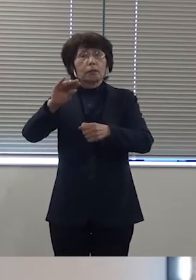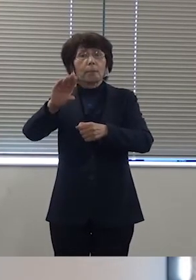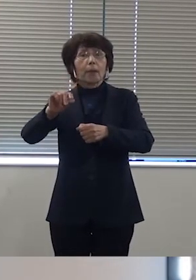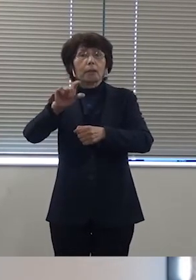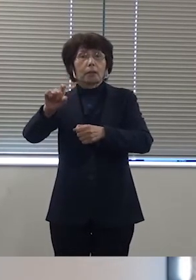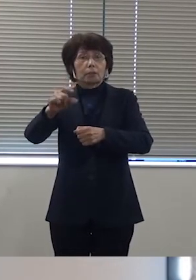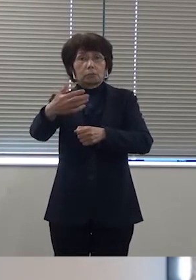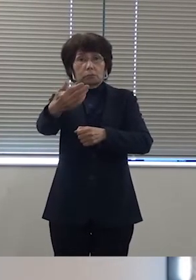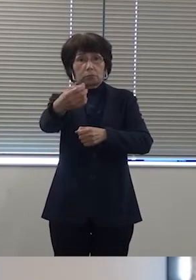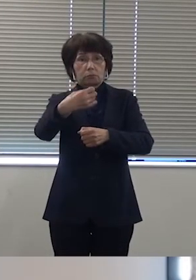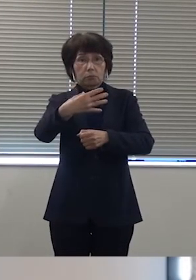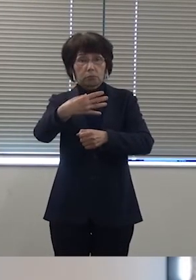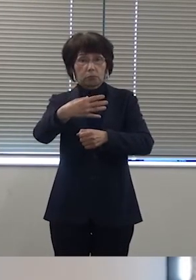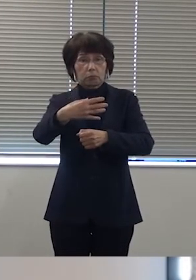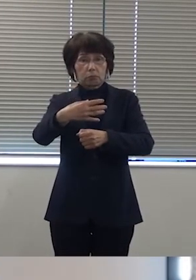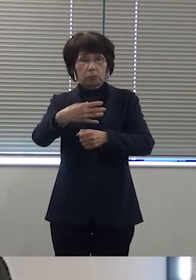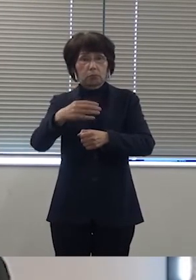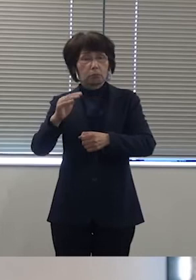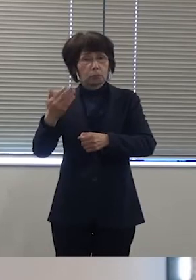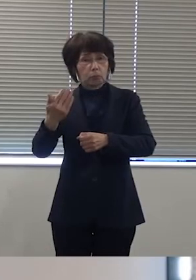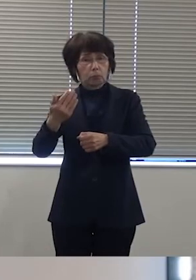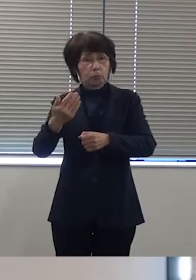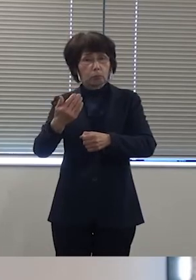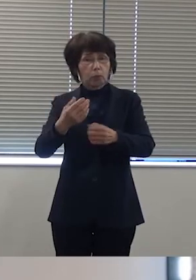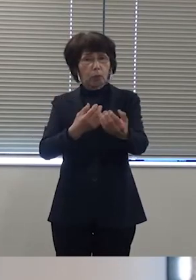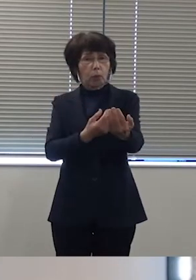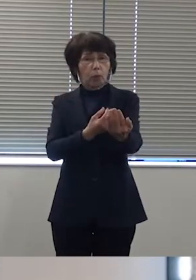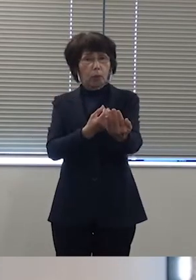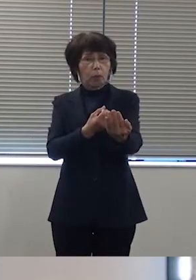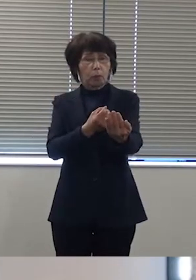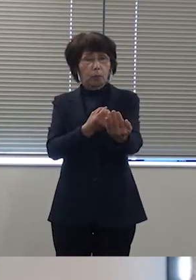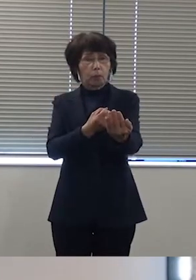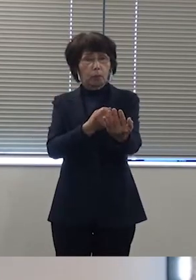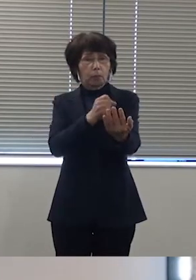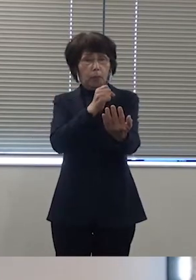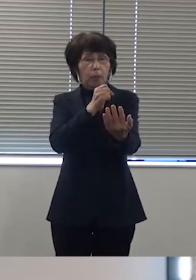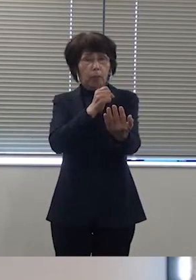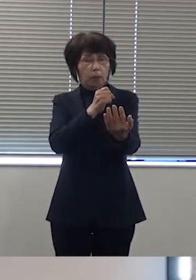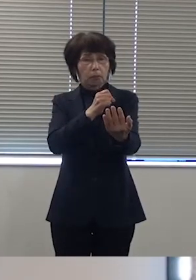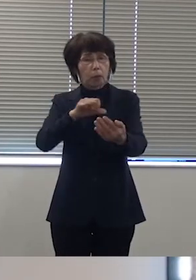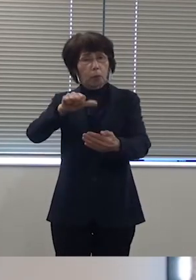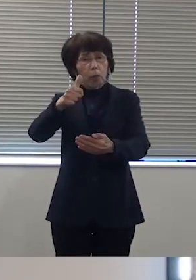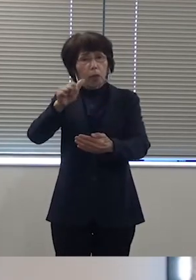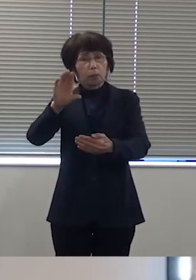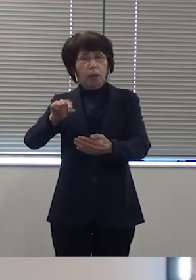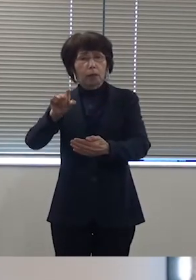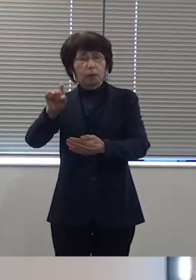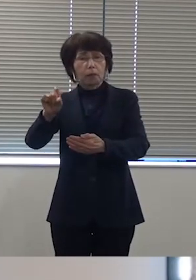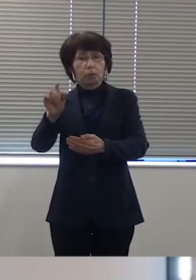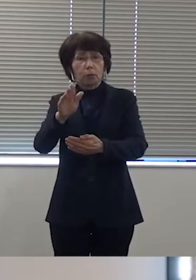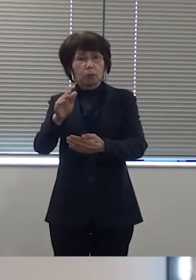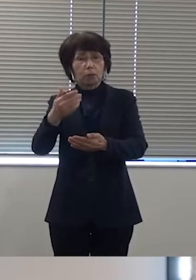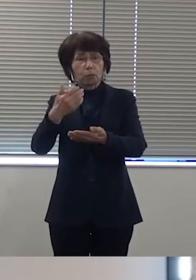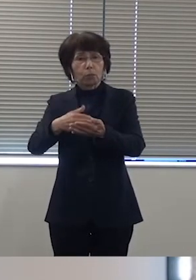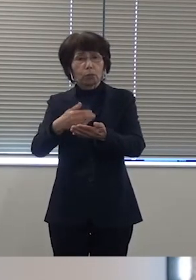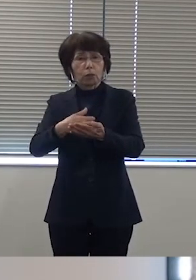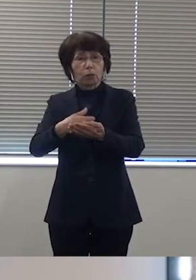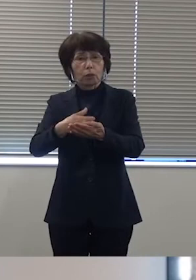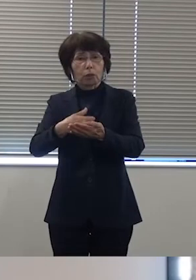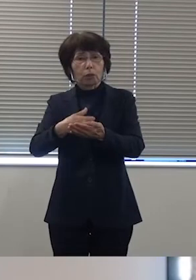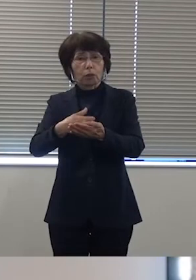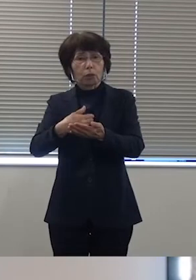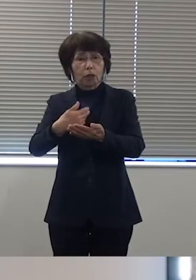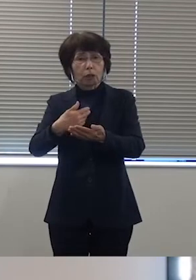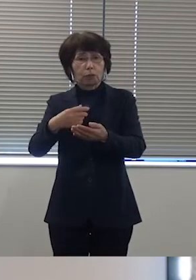比べると多少改善したというふうな認識があります 。そういうことではないと思います。まあ、ほぼ枯渇